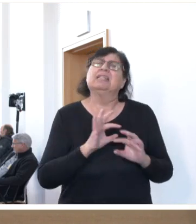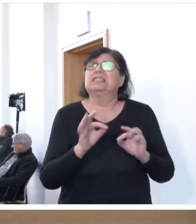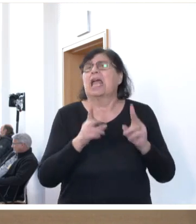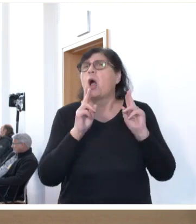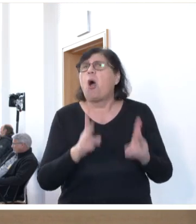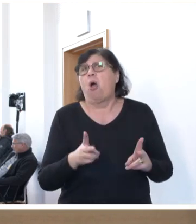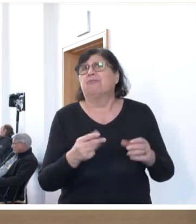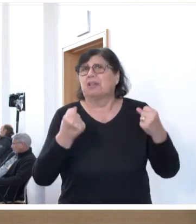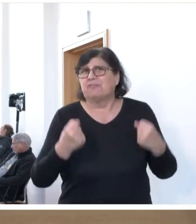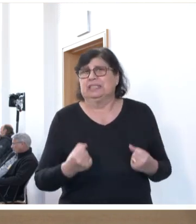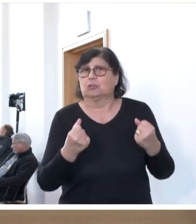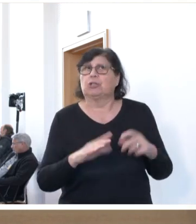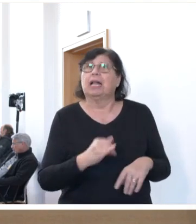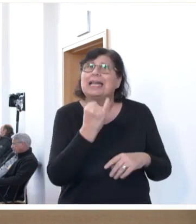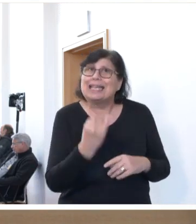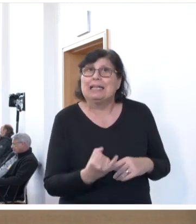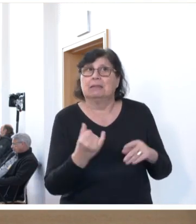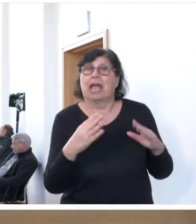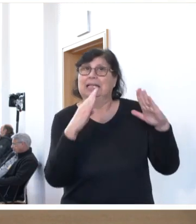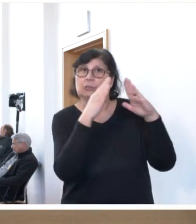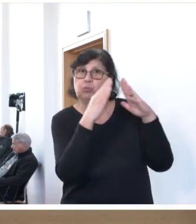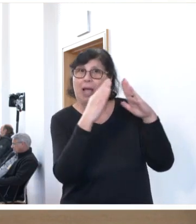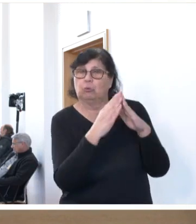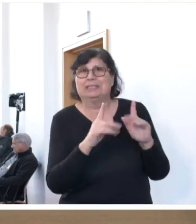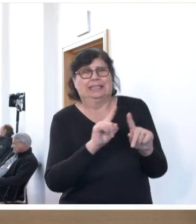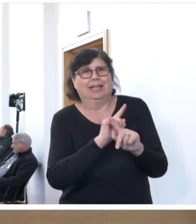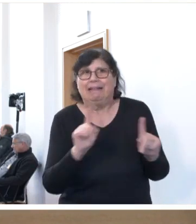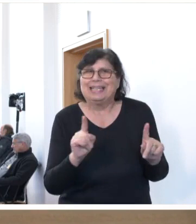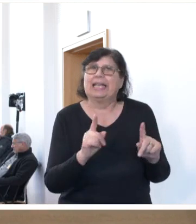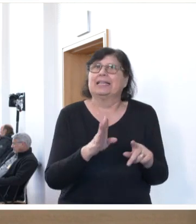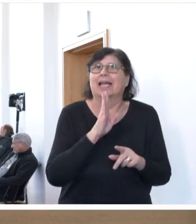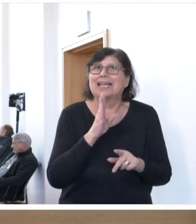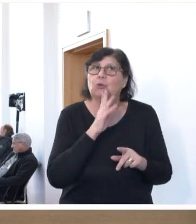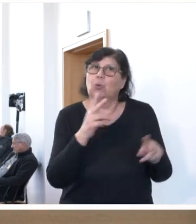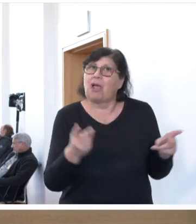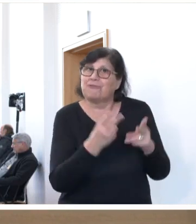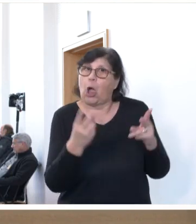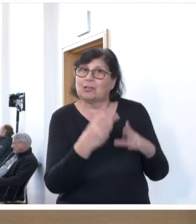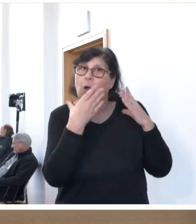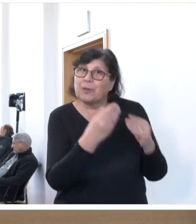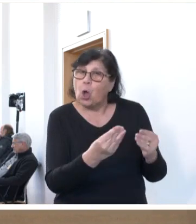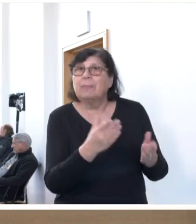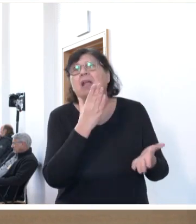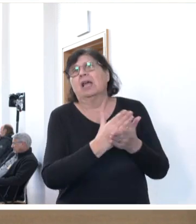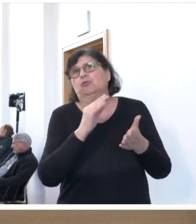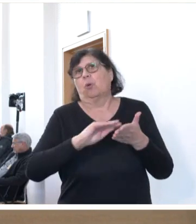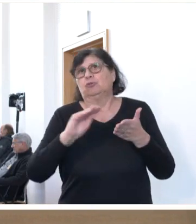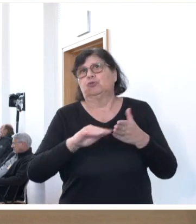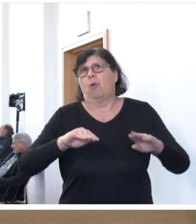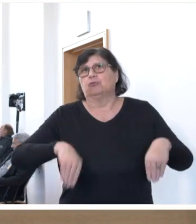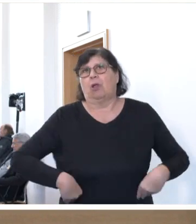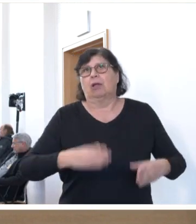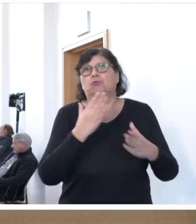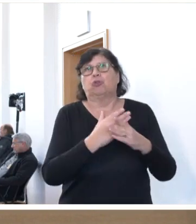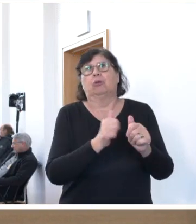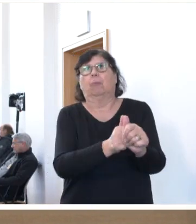feststellen müssen, dass die Kinder, die zu Hause nicht oder nicht ausreichend gefördert wurden, schon beim Schulstart abgehängt